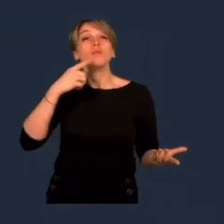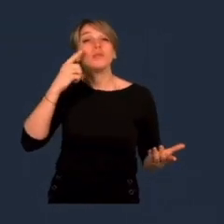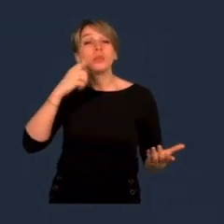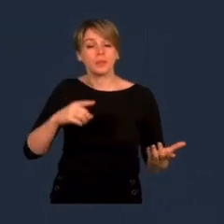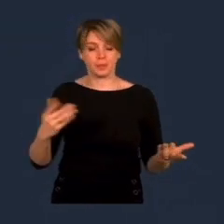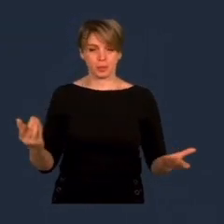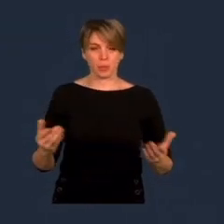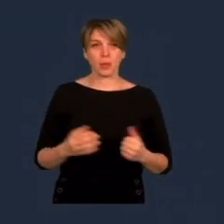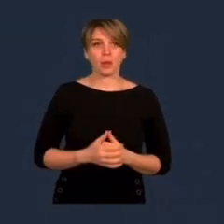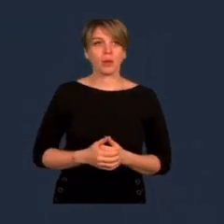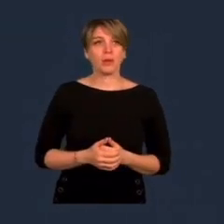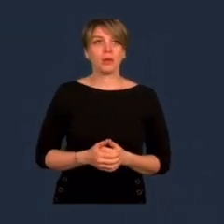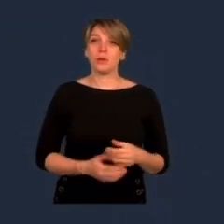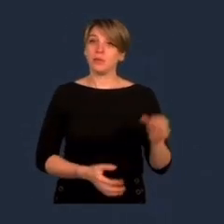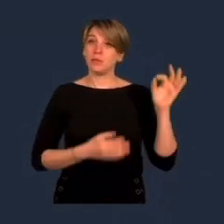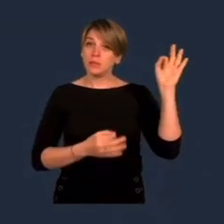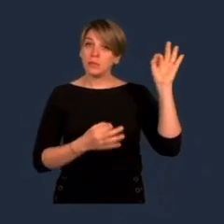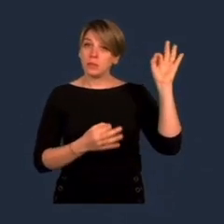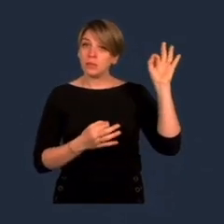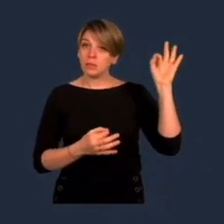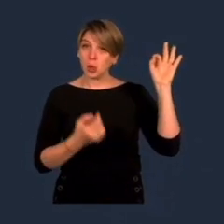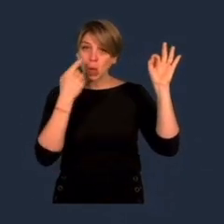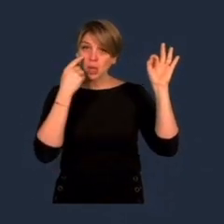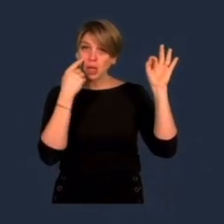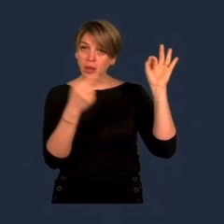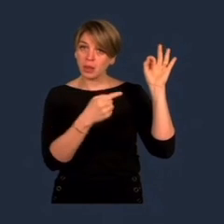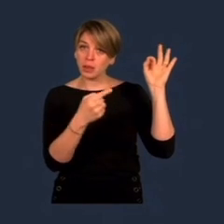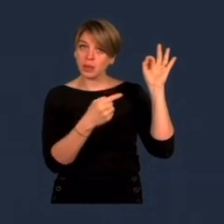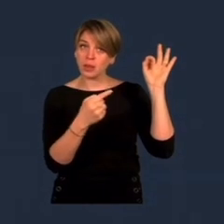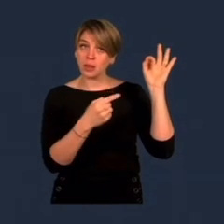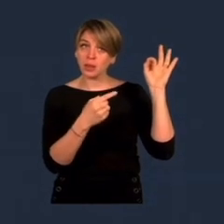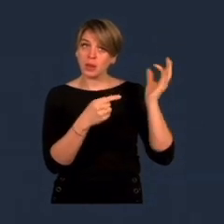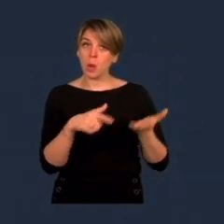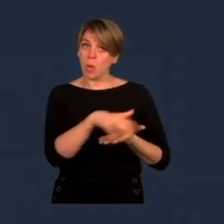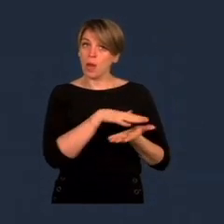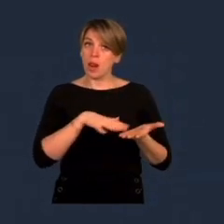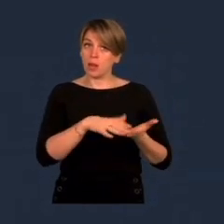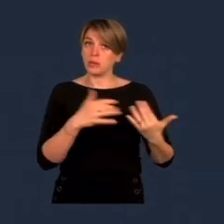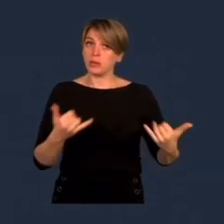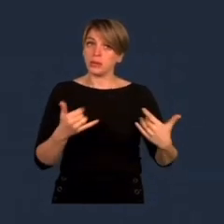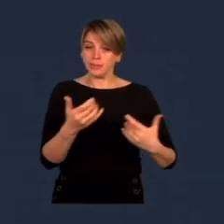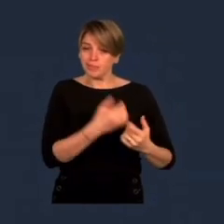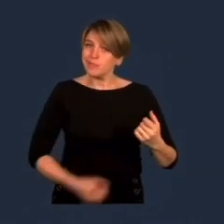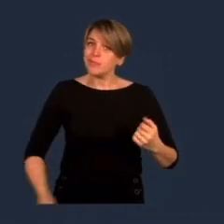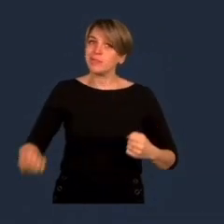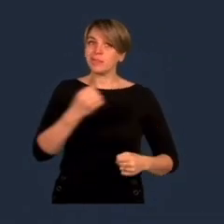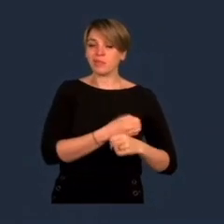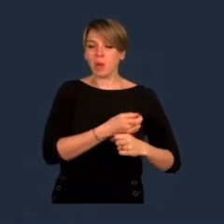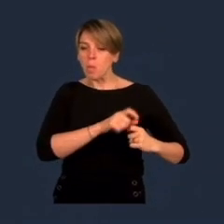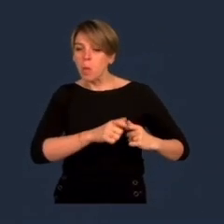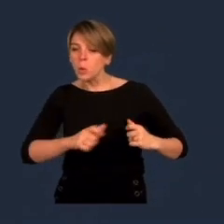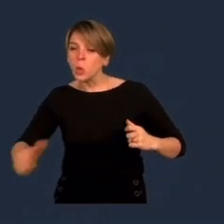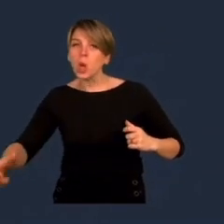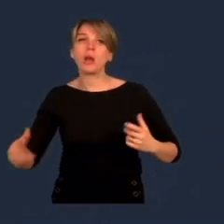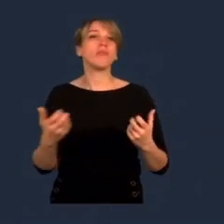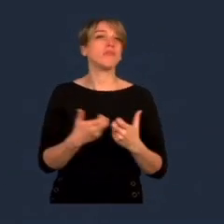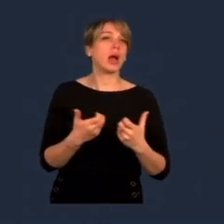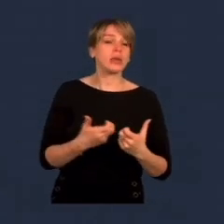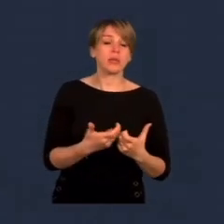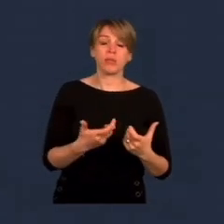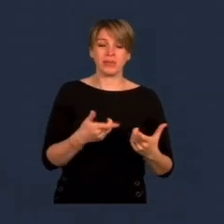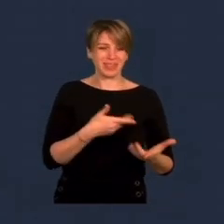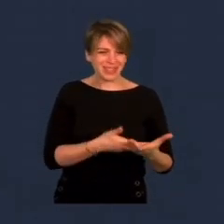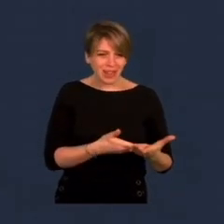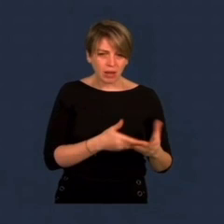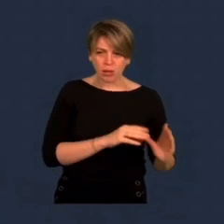vous regardez ce qui est fait en fait au niveau local comme protocole à installer dans une école, un collège ou un